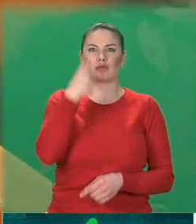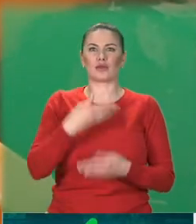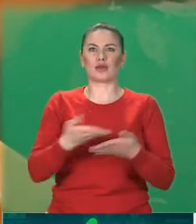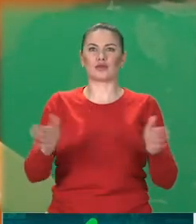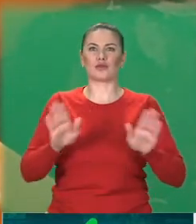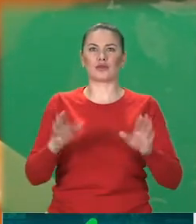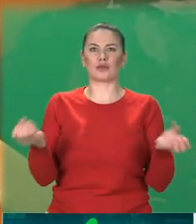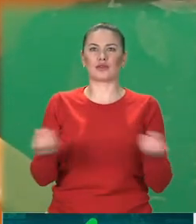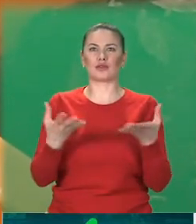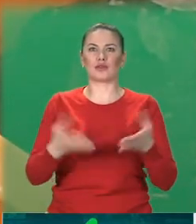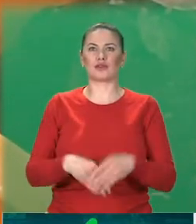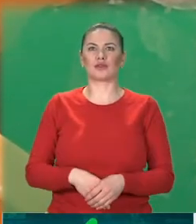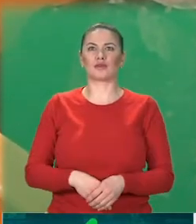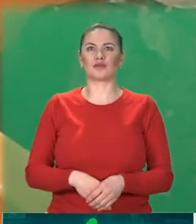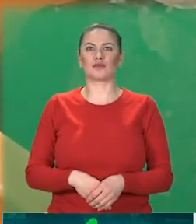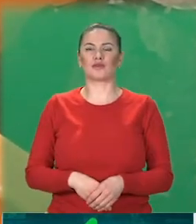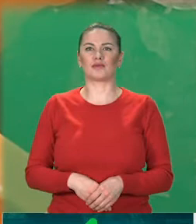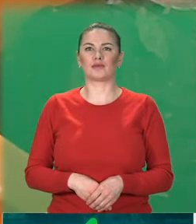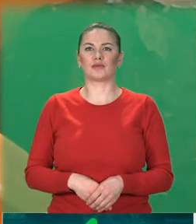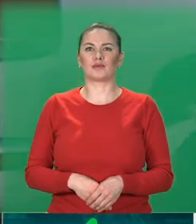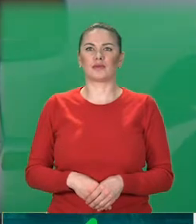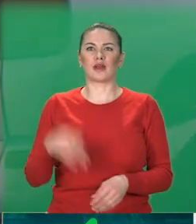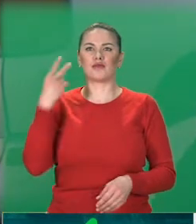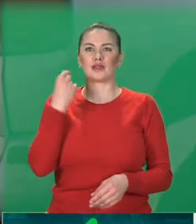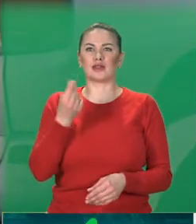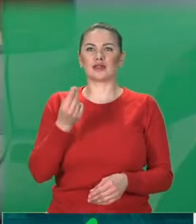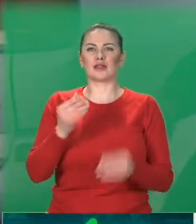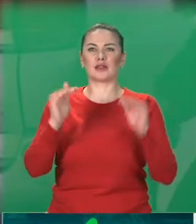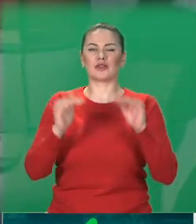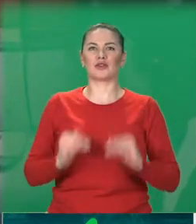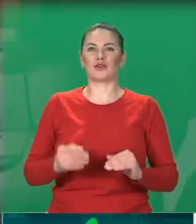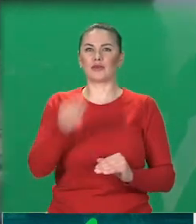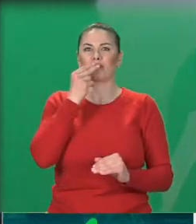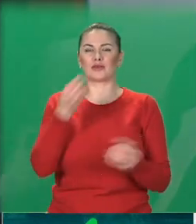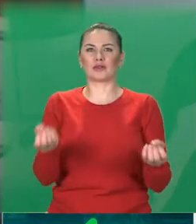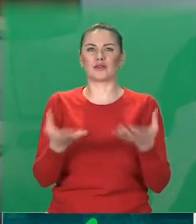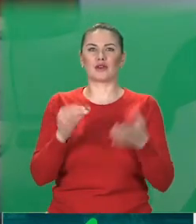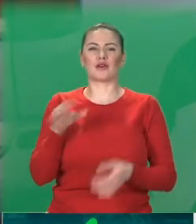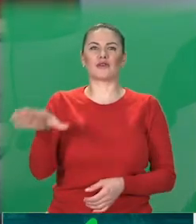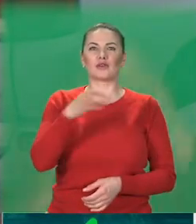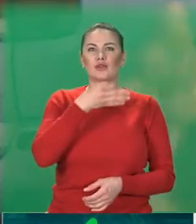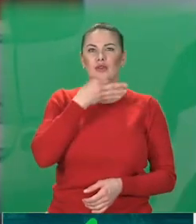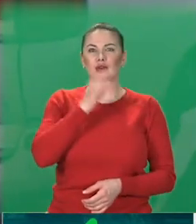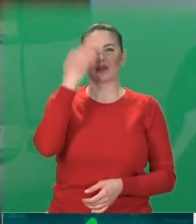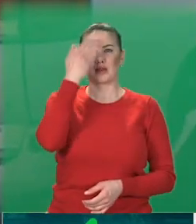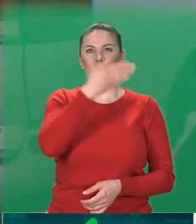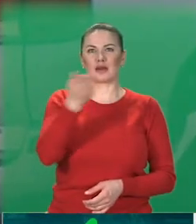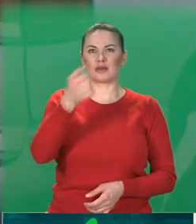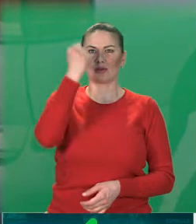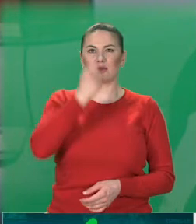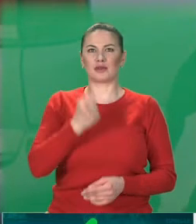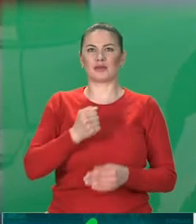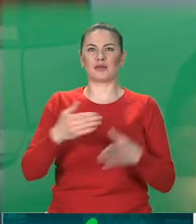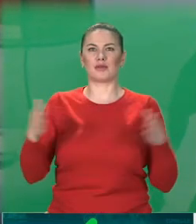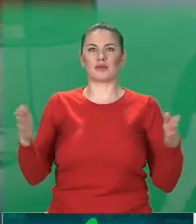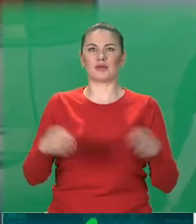ярмарках приходит вся цена дешевле, товар свежий. И главное, что нравится народу. И спасибо большое администрации